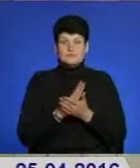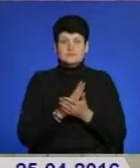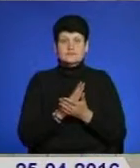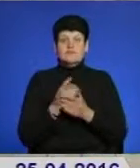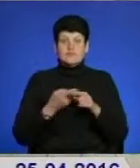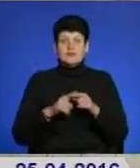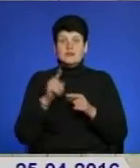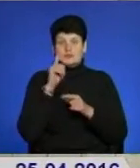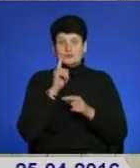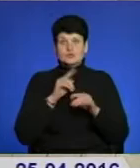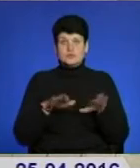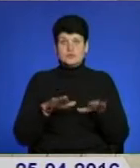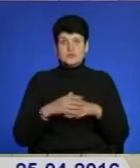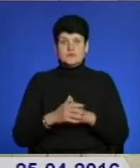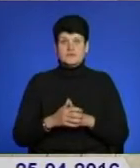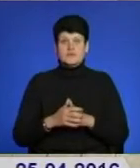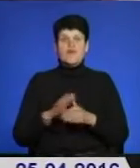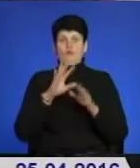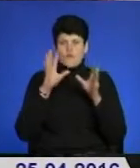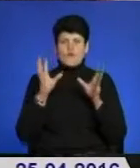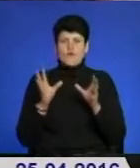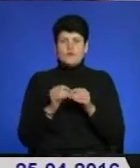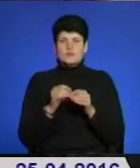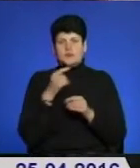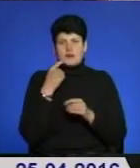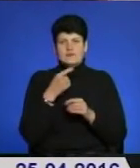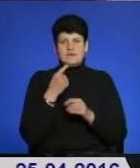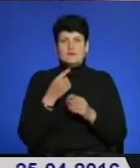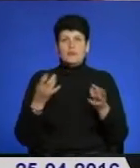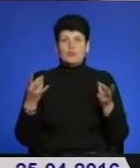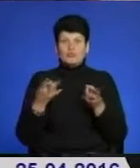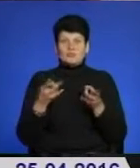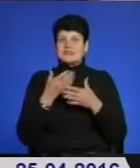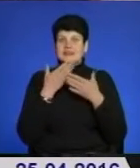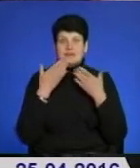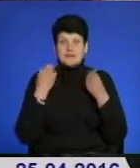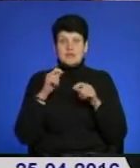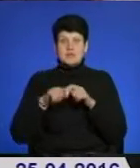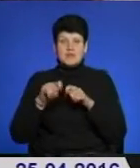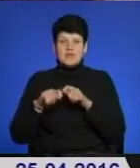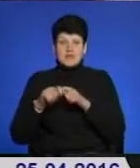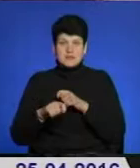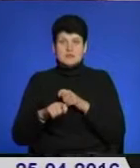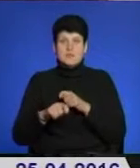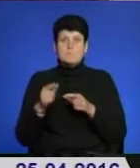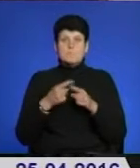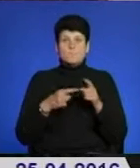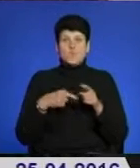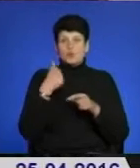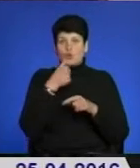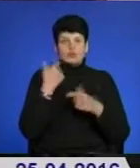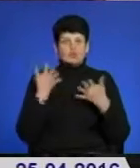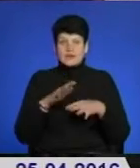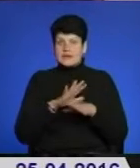це зручно ще на місці. Ну, взагалі, говоря, потребності нет, но провериться так, поскольку полгода вже не